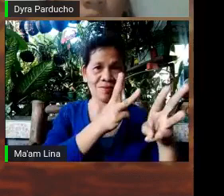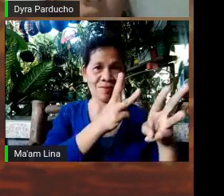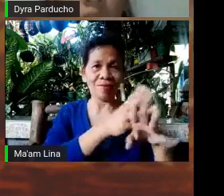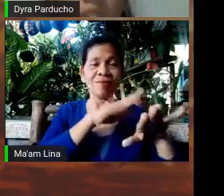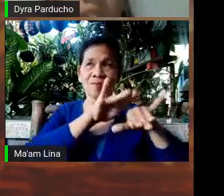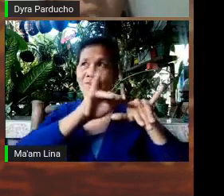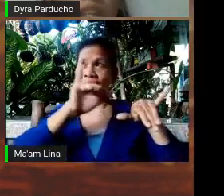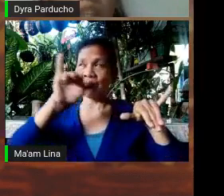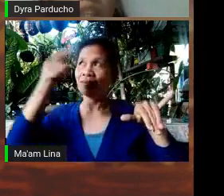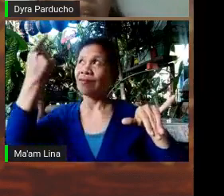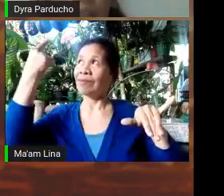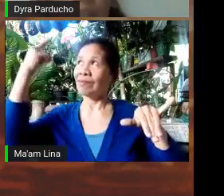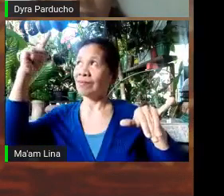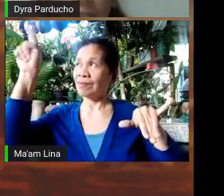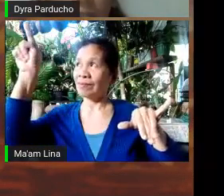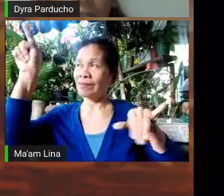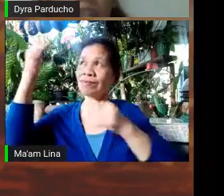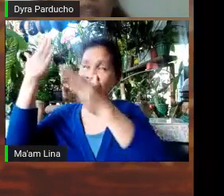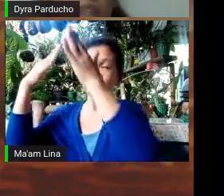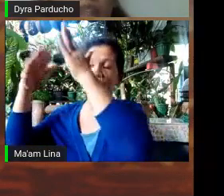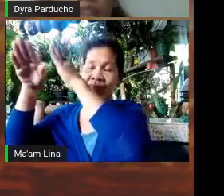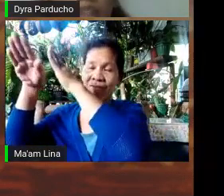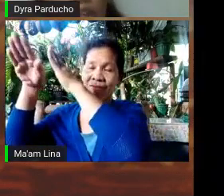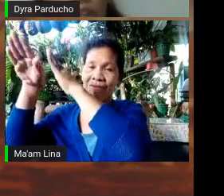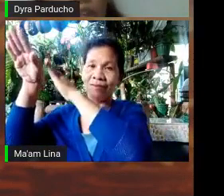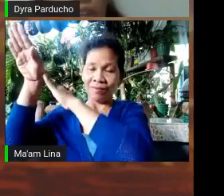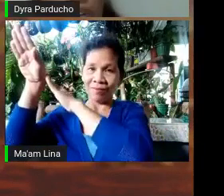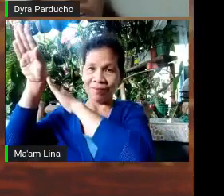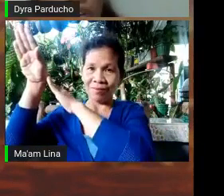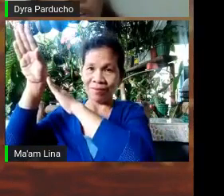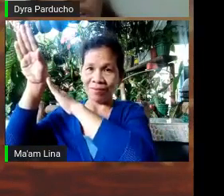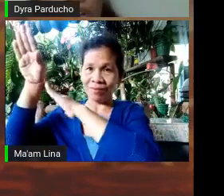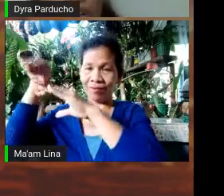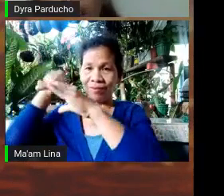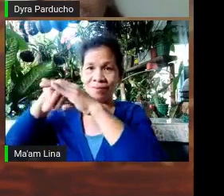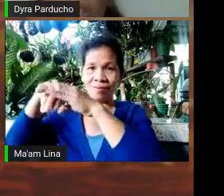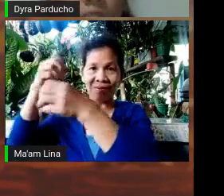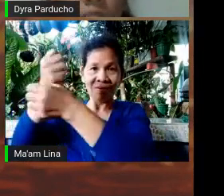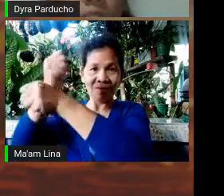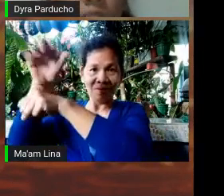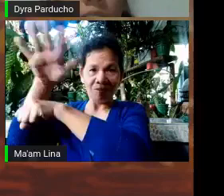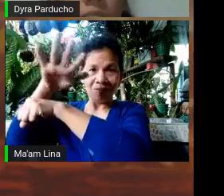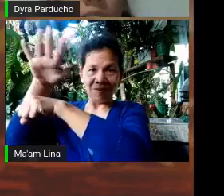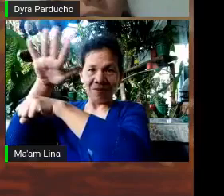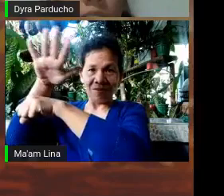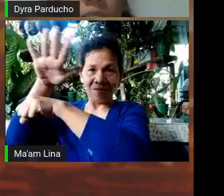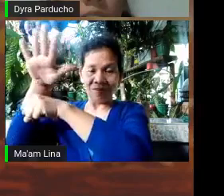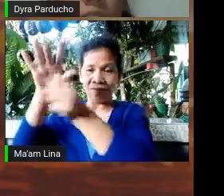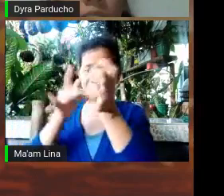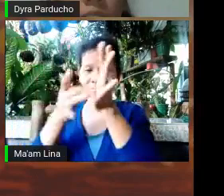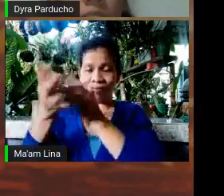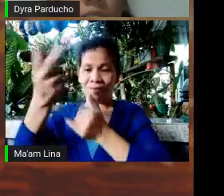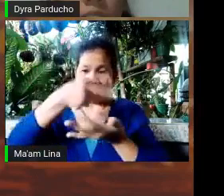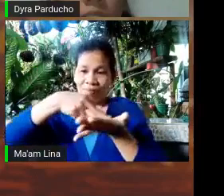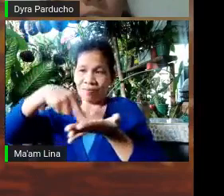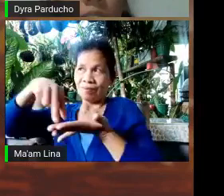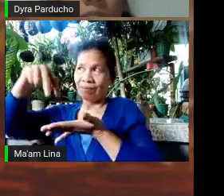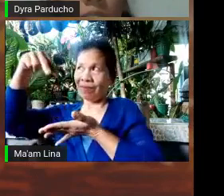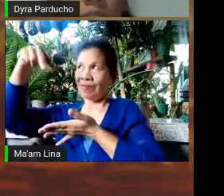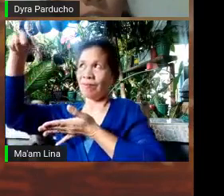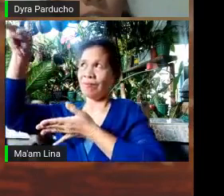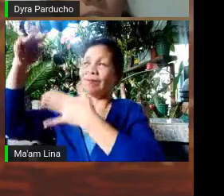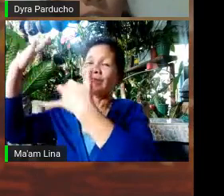na paglilingkod sa makalangit na sanktuaryo. Sa pag-akyat niya sa langit, ay siya rin pagsisimula